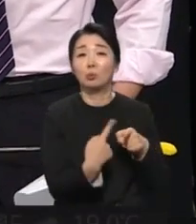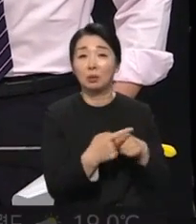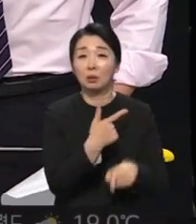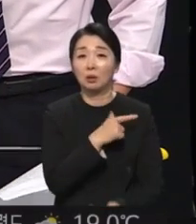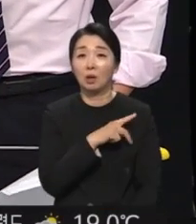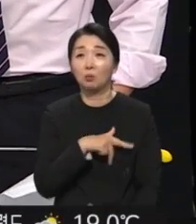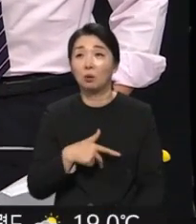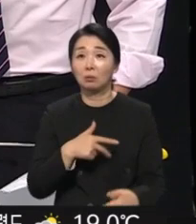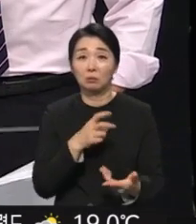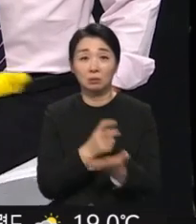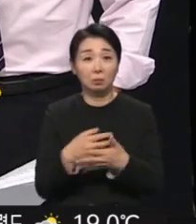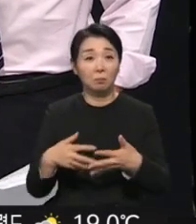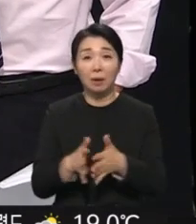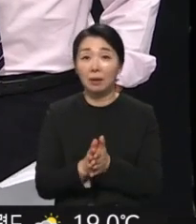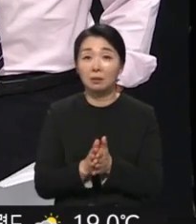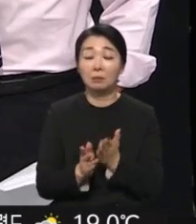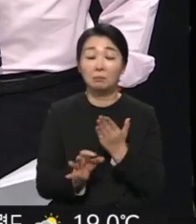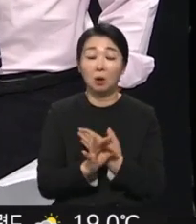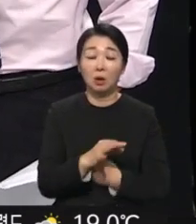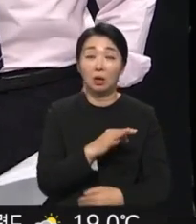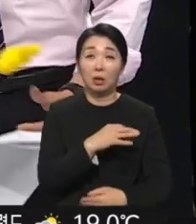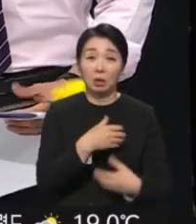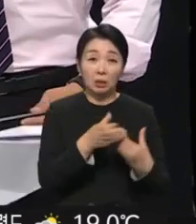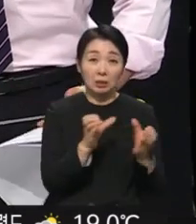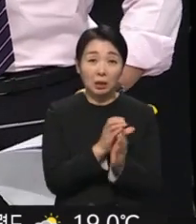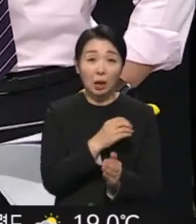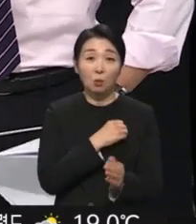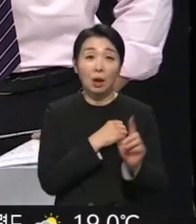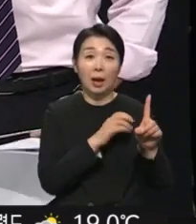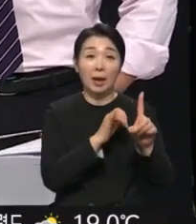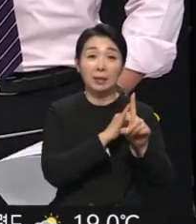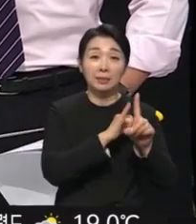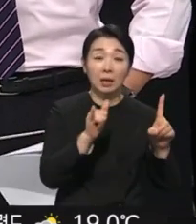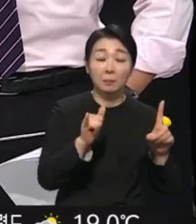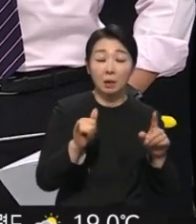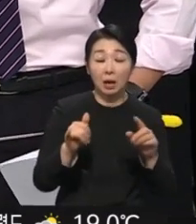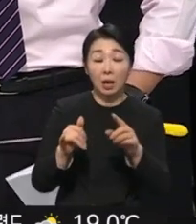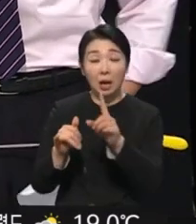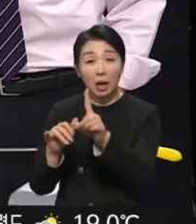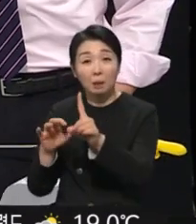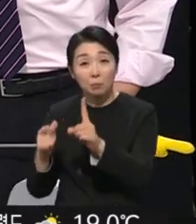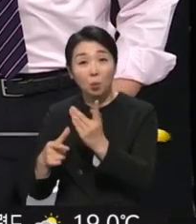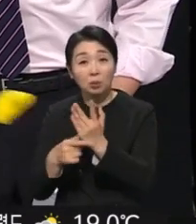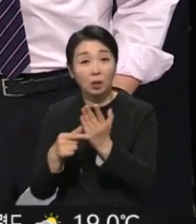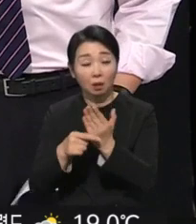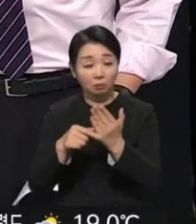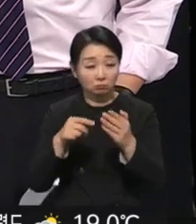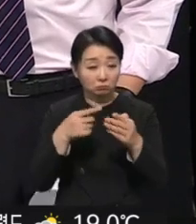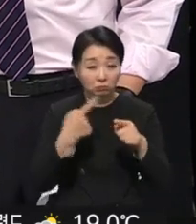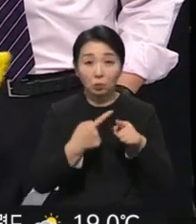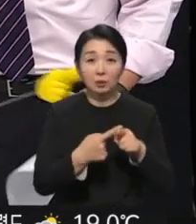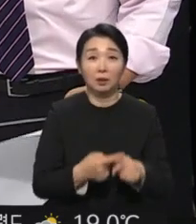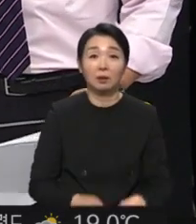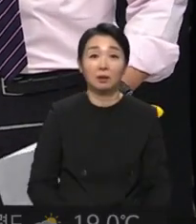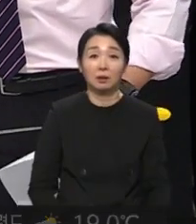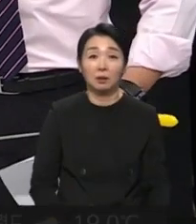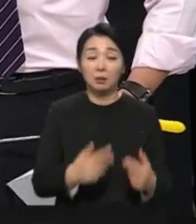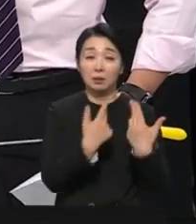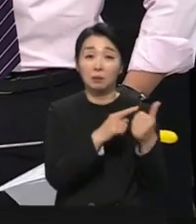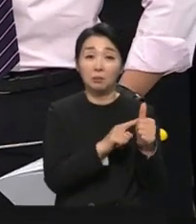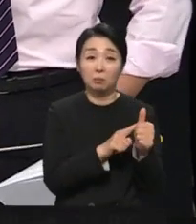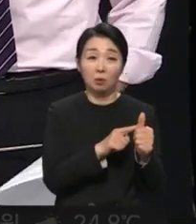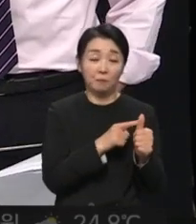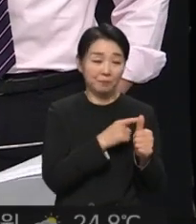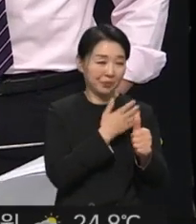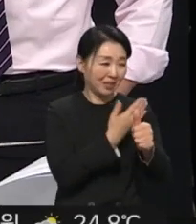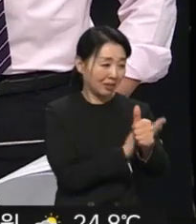제도를 폐지를 한다면 당원 1명당 1표라는 표의 등가성을 보장할 수 있게 됩니다. 앞서 이재명 대표는 이 당원권